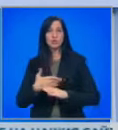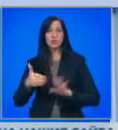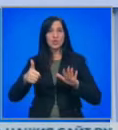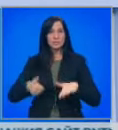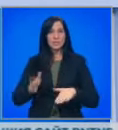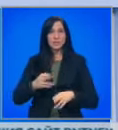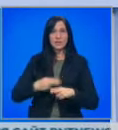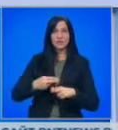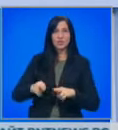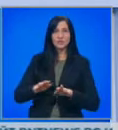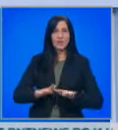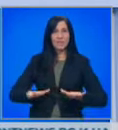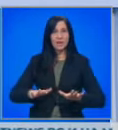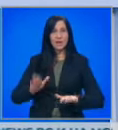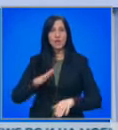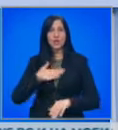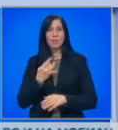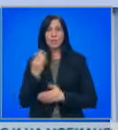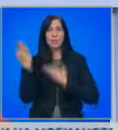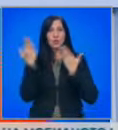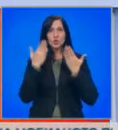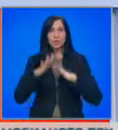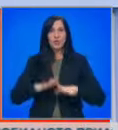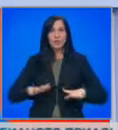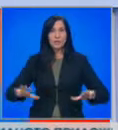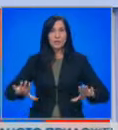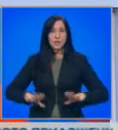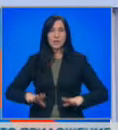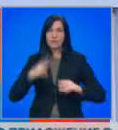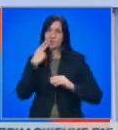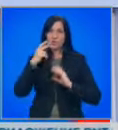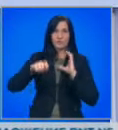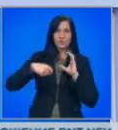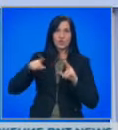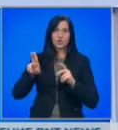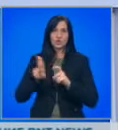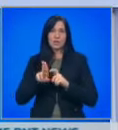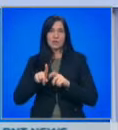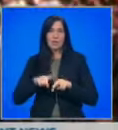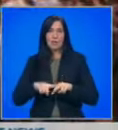След разчистването на терена, там ще има ново училище и детска градина. Репортаж на Цанка Николова.